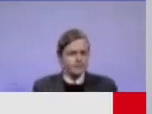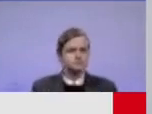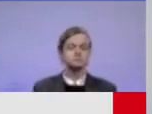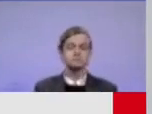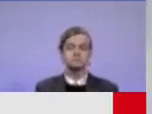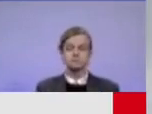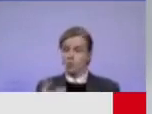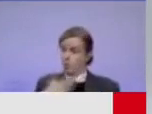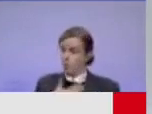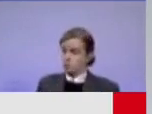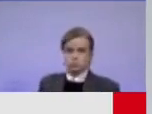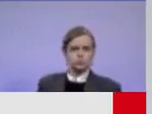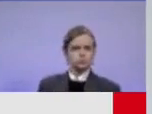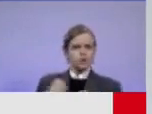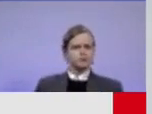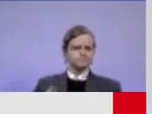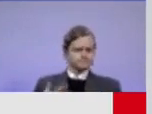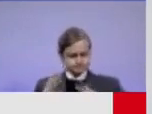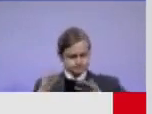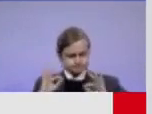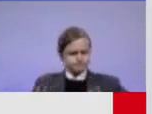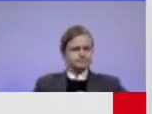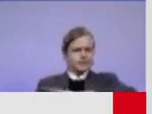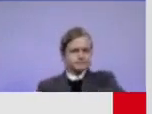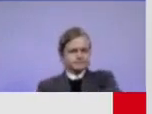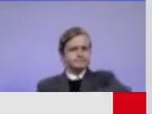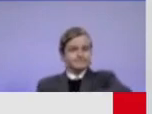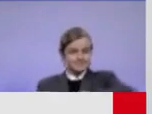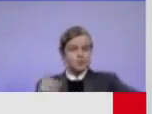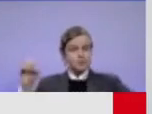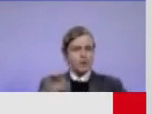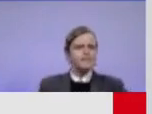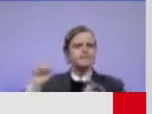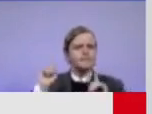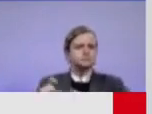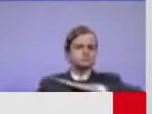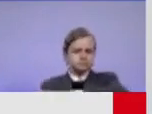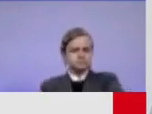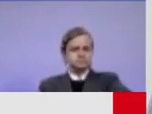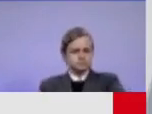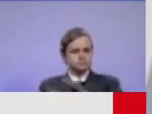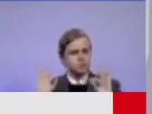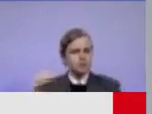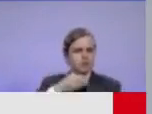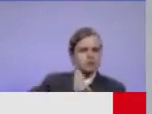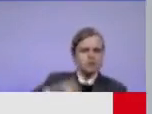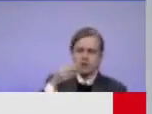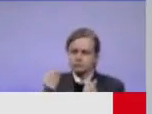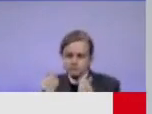de o economie puternică, ceea ce înseamnă să fim capabili să devenim parteneri de încredere ai mediului de